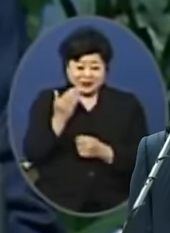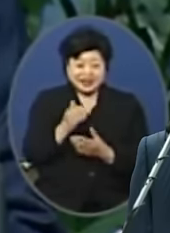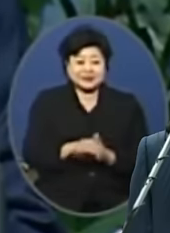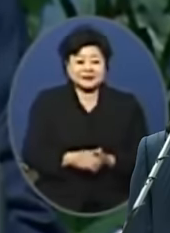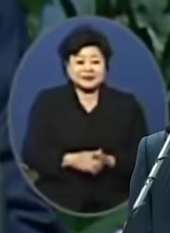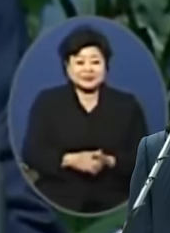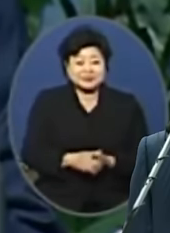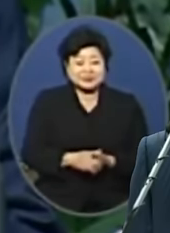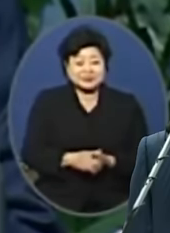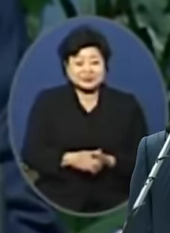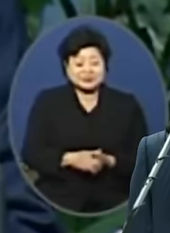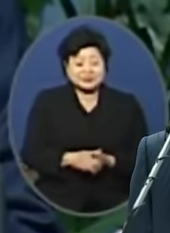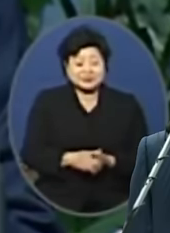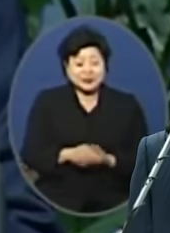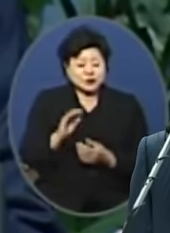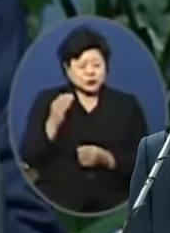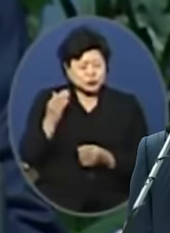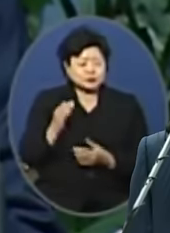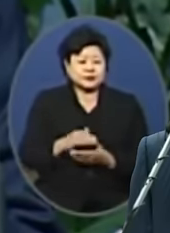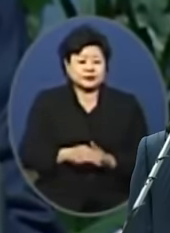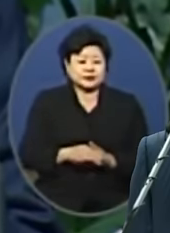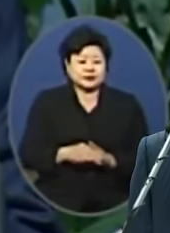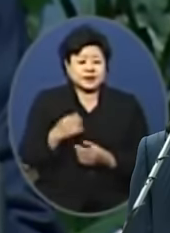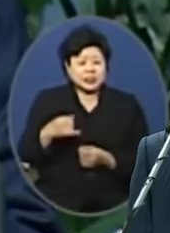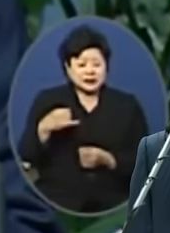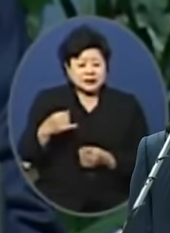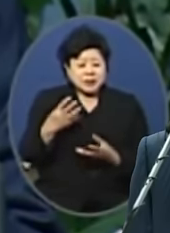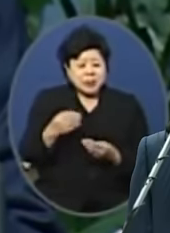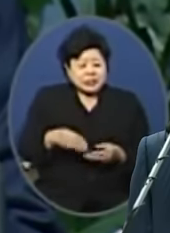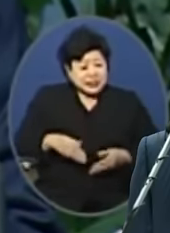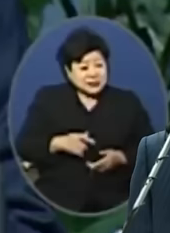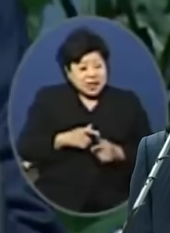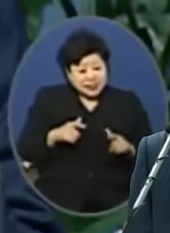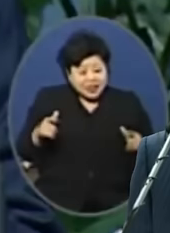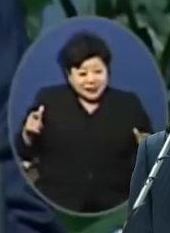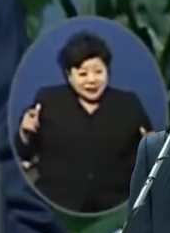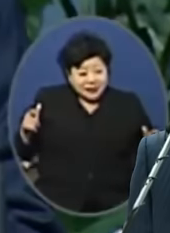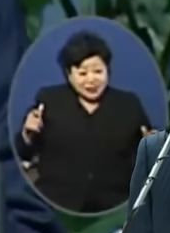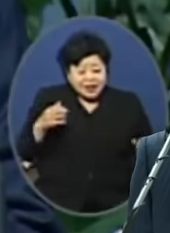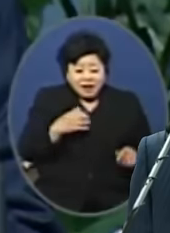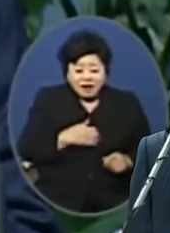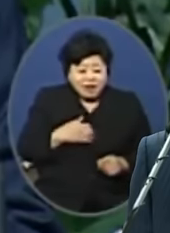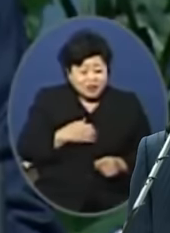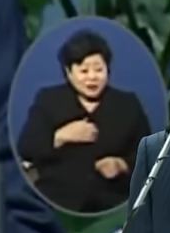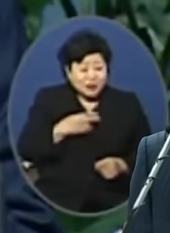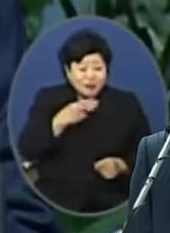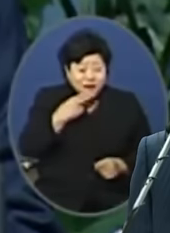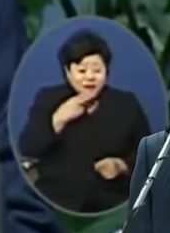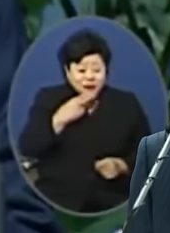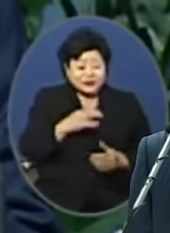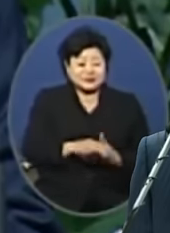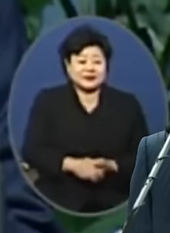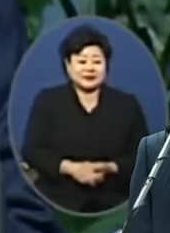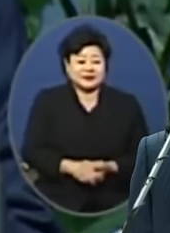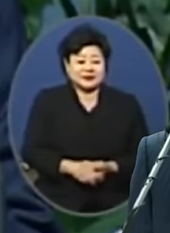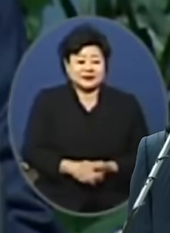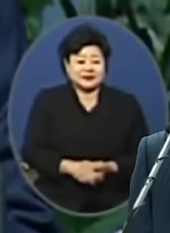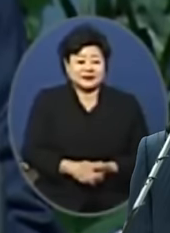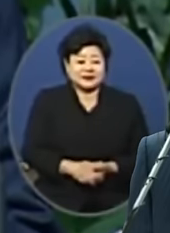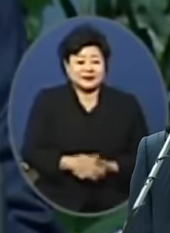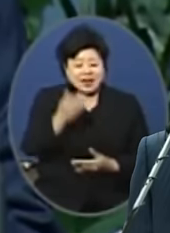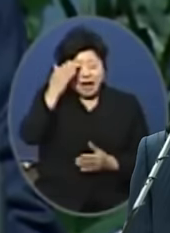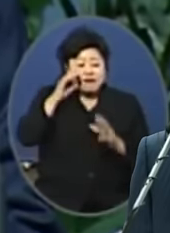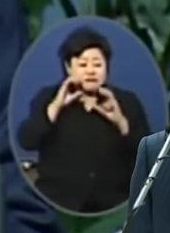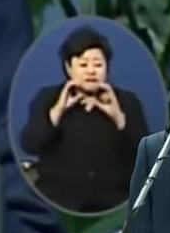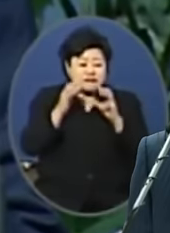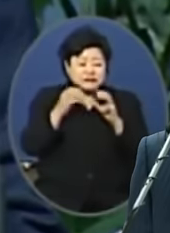것입니다. 요사이는 자녀들을 많이 안 낳으니까 그런 걱정도 면하고 마는 것인데 우리